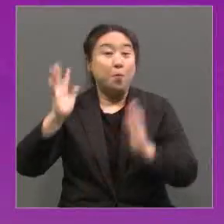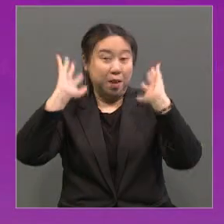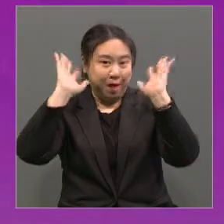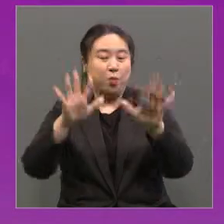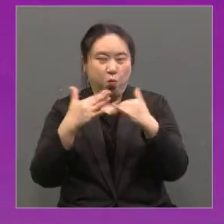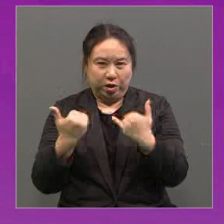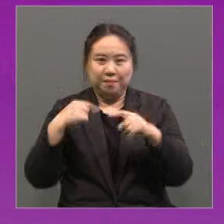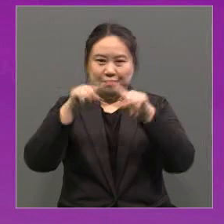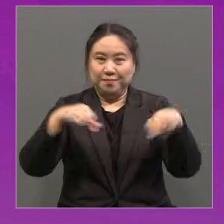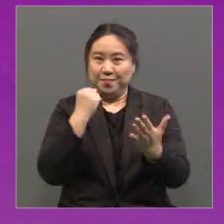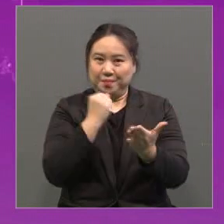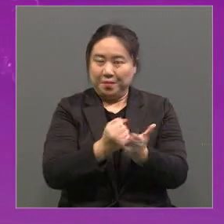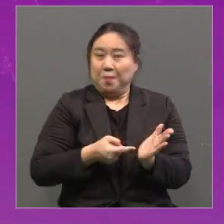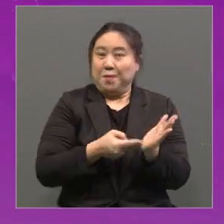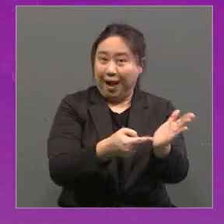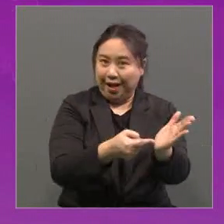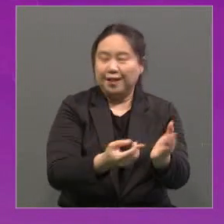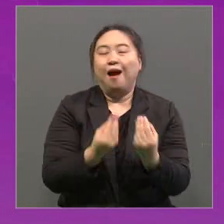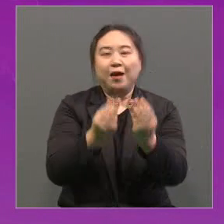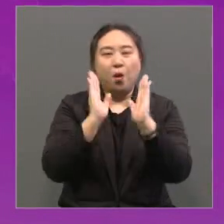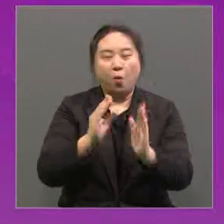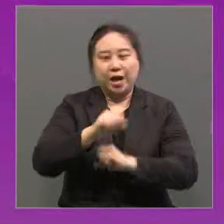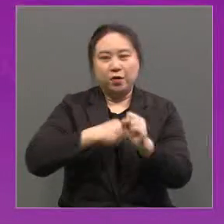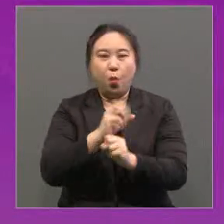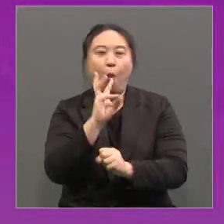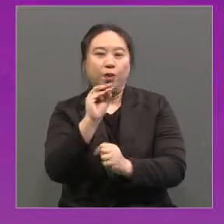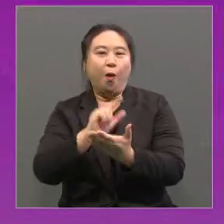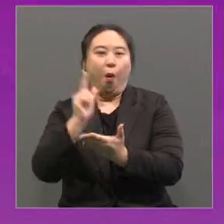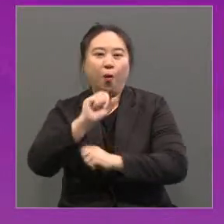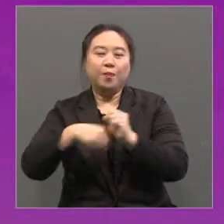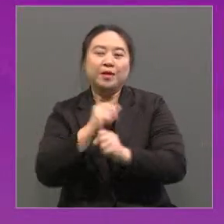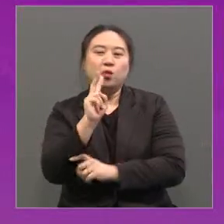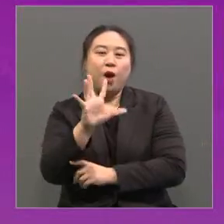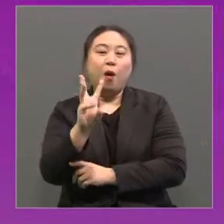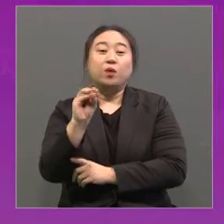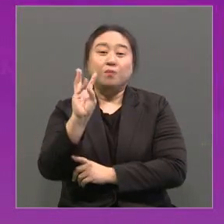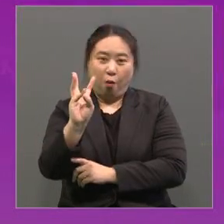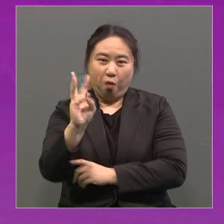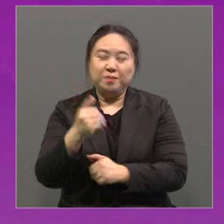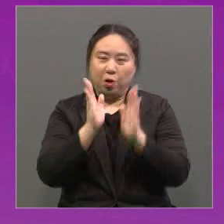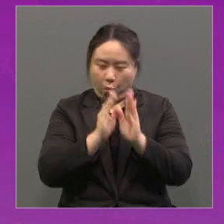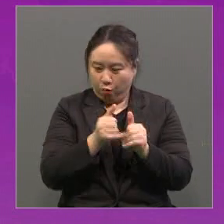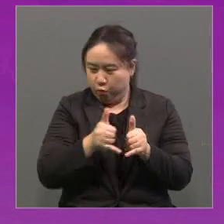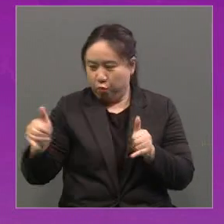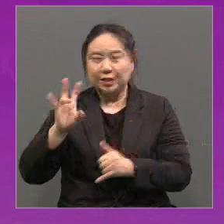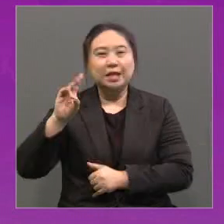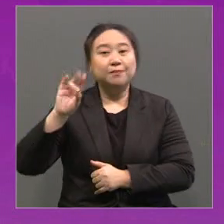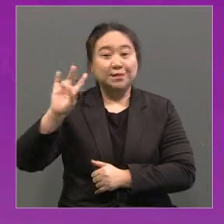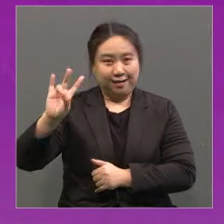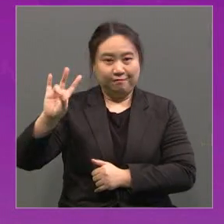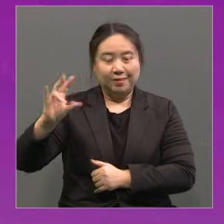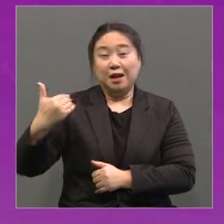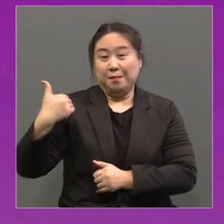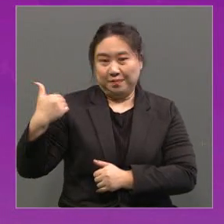มอบประกาศเกียรติคุณผู้เกษียณอายุราชการประจำปี2566ซึ่งมีทั้งสิ้น77คนนะคะและในจ